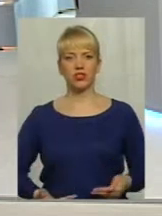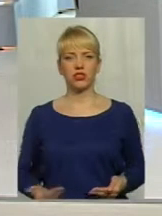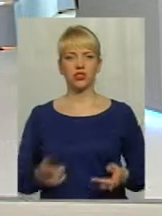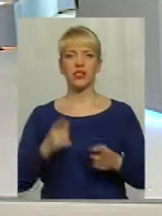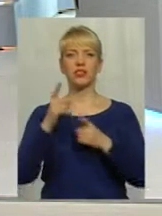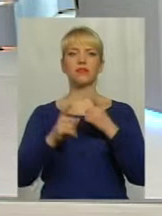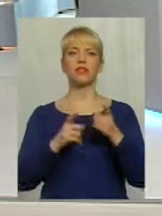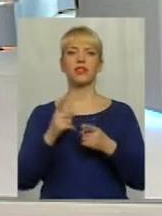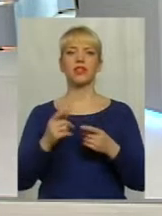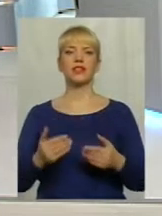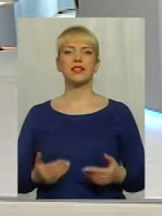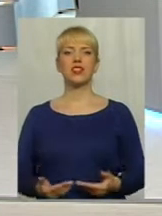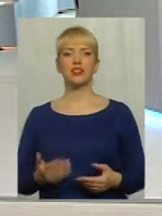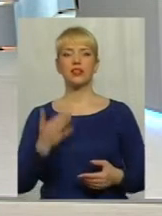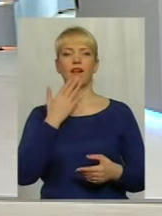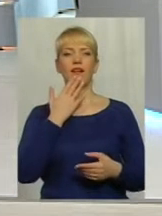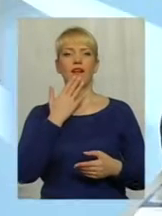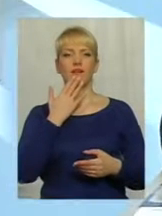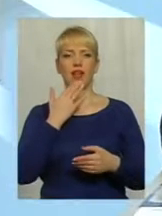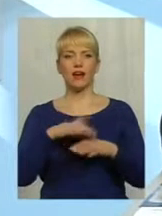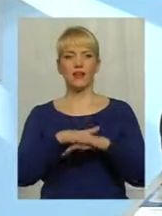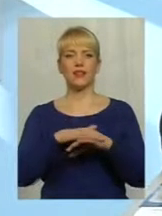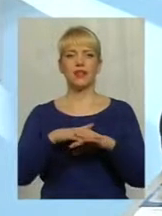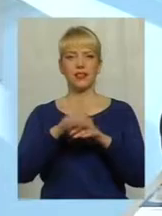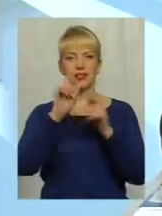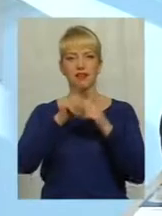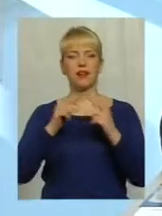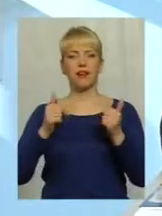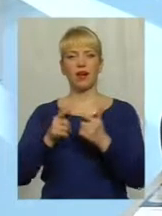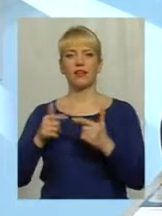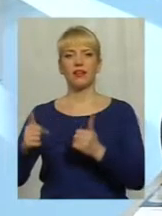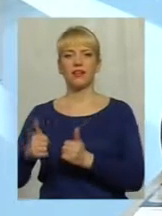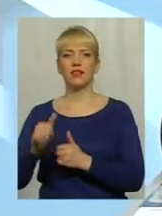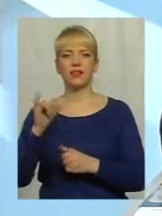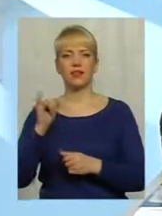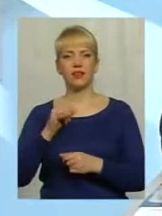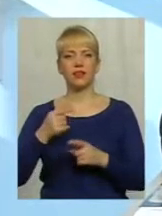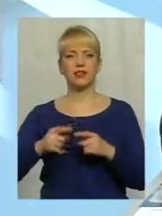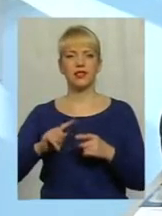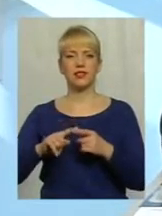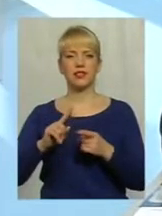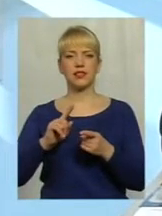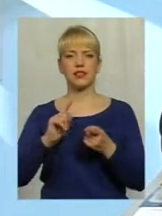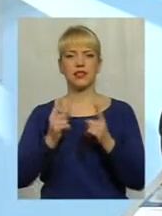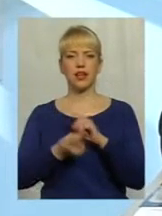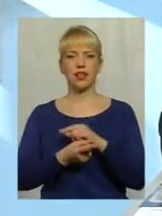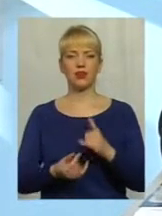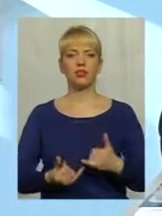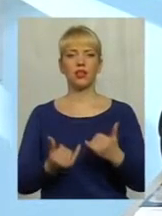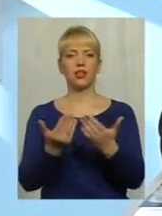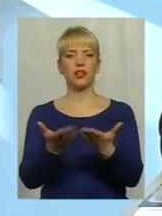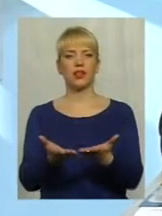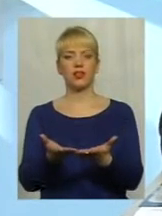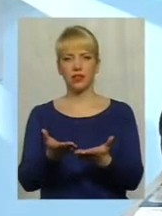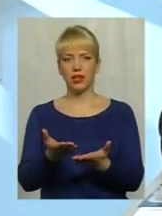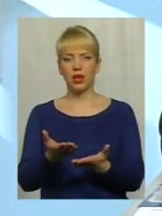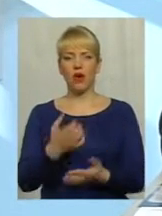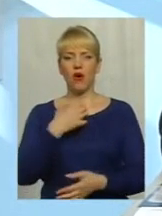змінилося життя націй, змінилося життя країн, і це стало для них таким